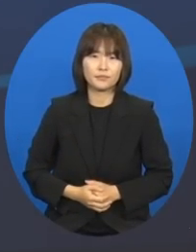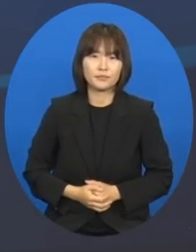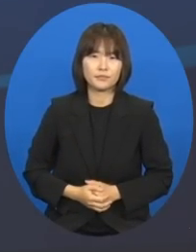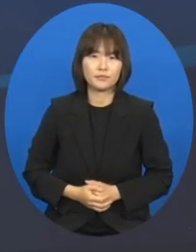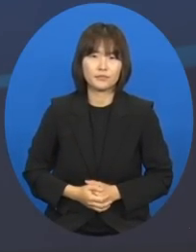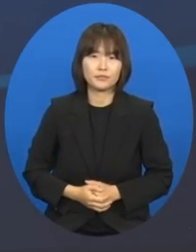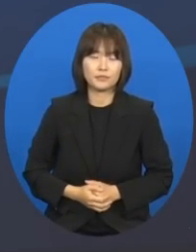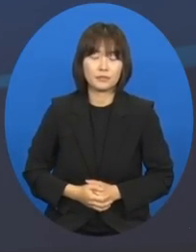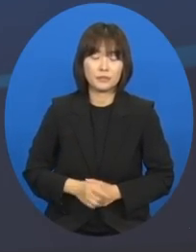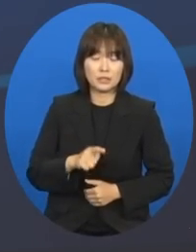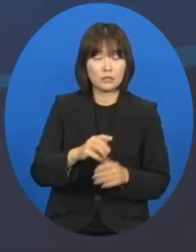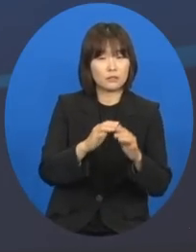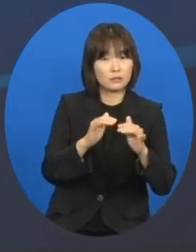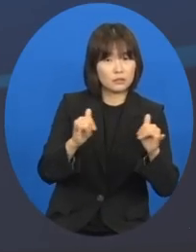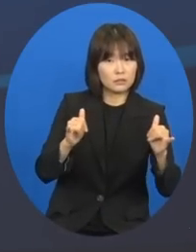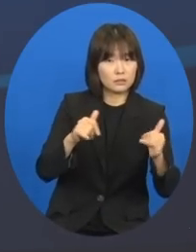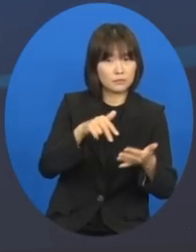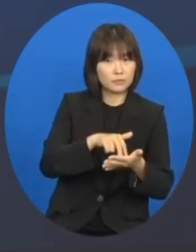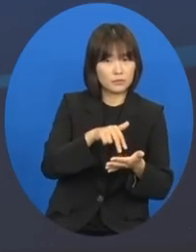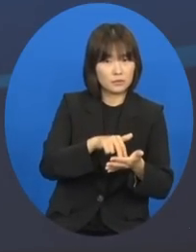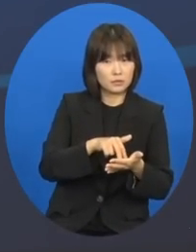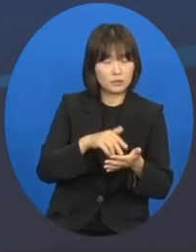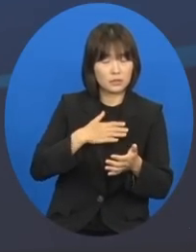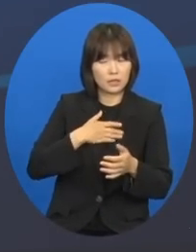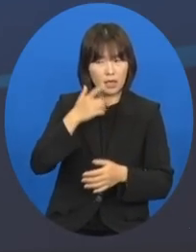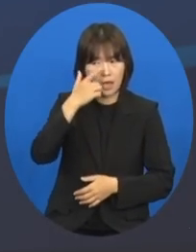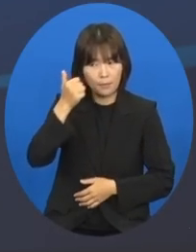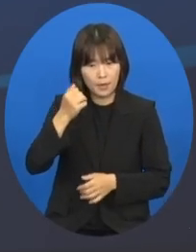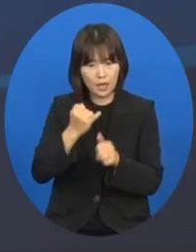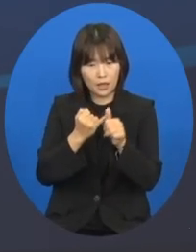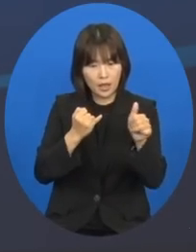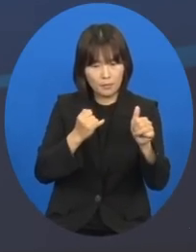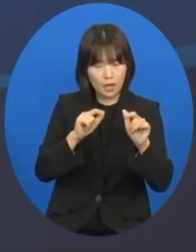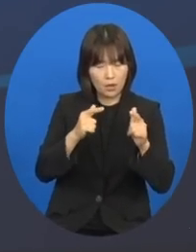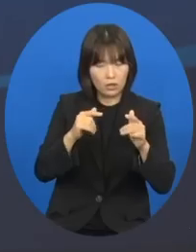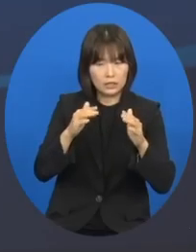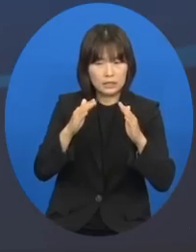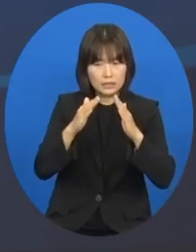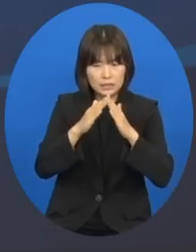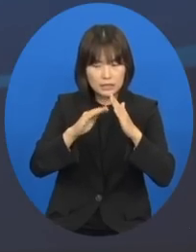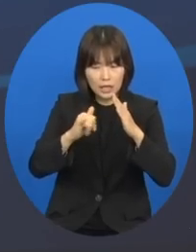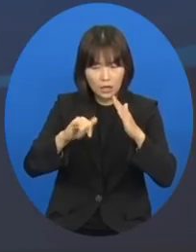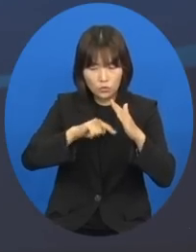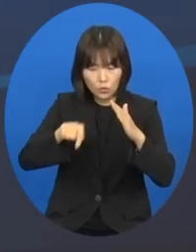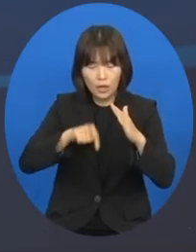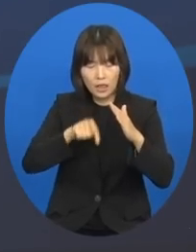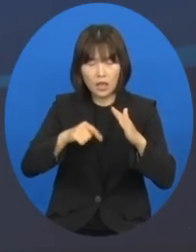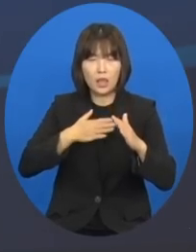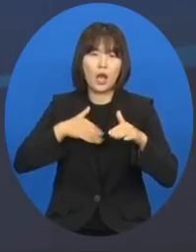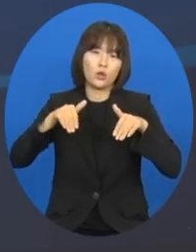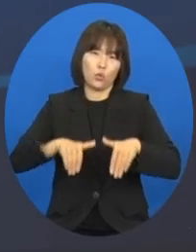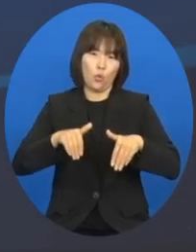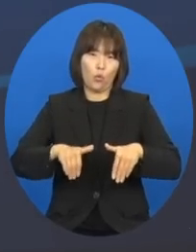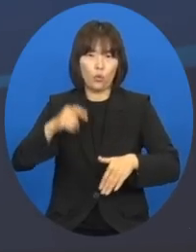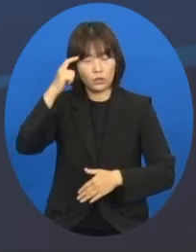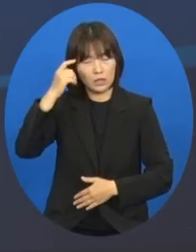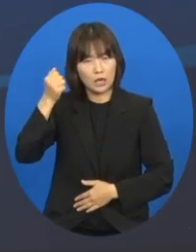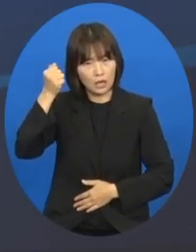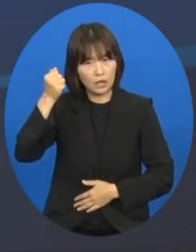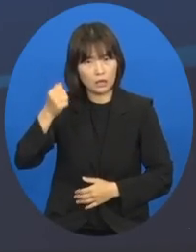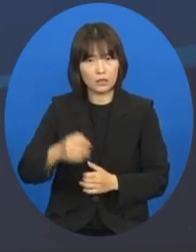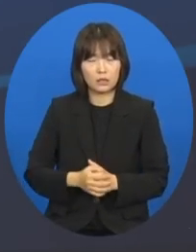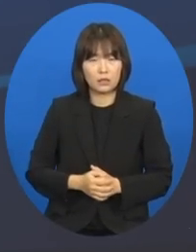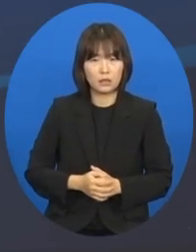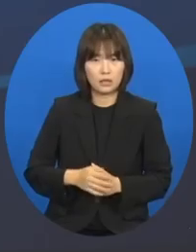이런 사람들은 내가 아빠나 남편이 아니라 종이 가정의 종으로 인식해요 내가 사랑받는 아내